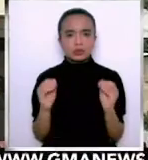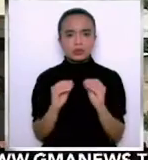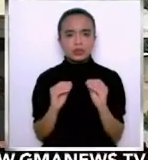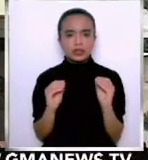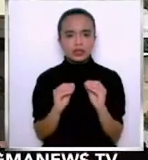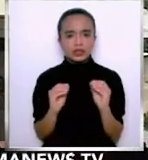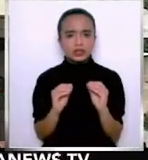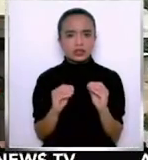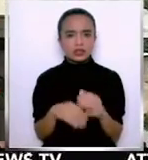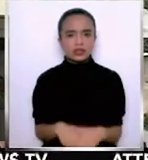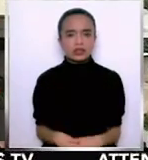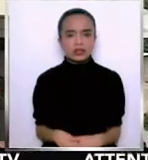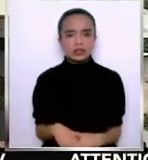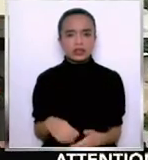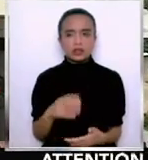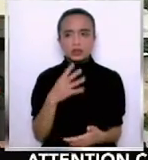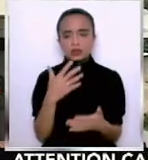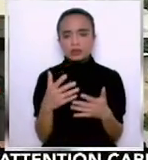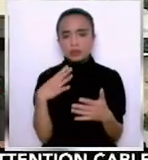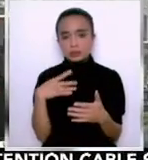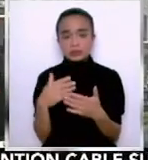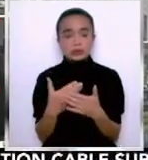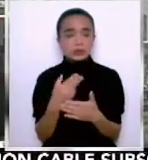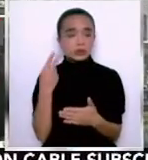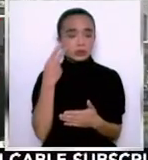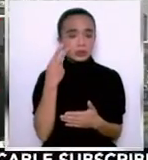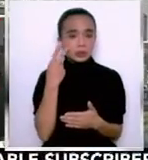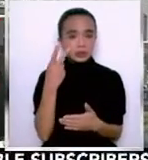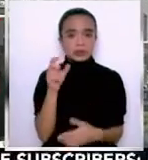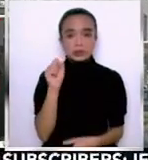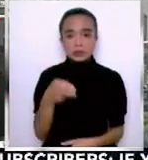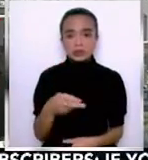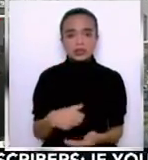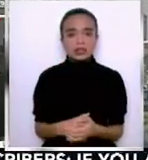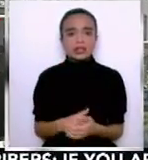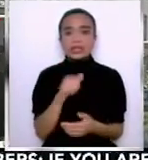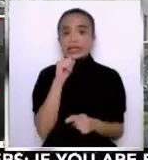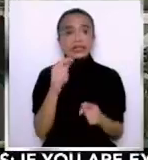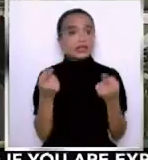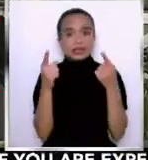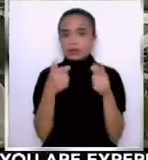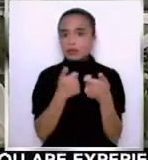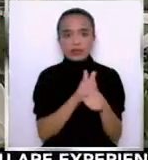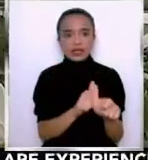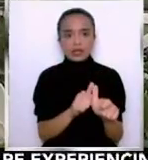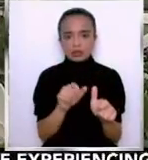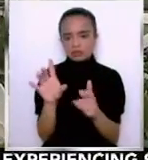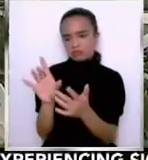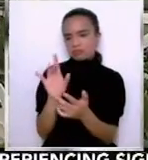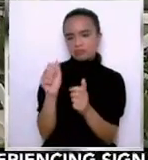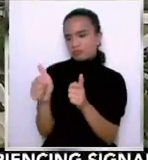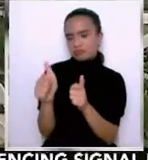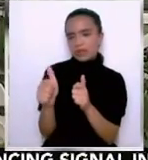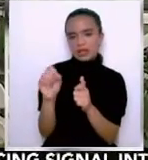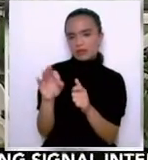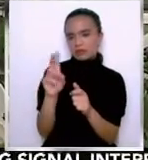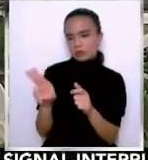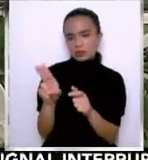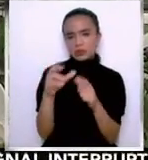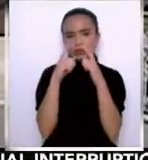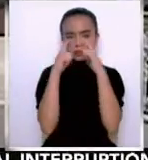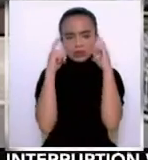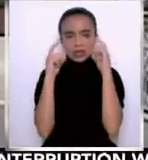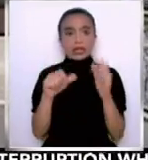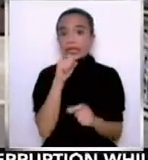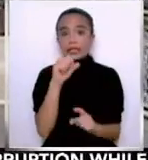mando. Hindi naman ipapatupad ang optional wearing of face mask sa lungsod ng Cebu. Walang panghuhuling gagawin sa mga